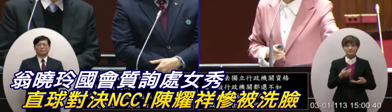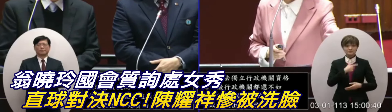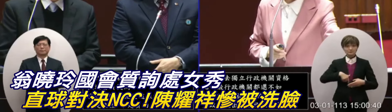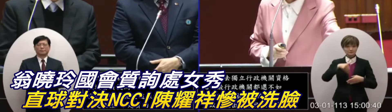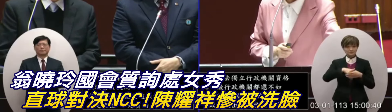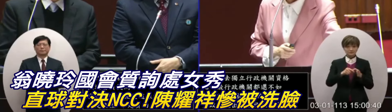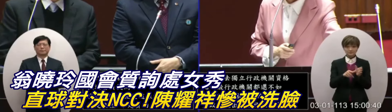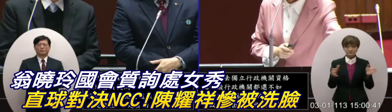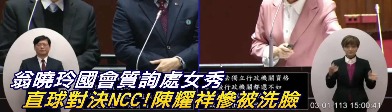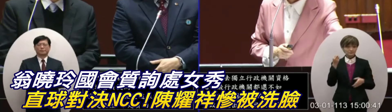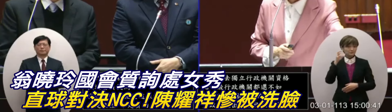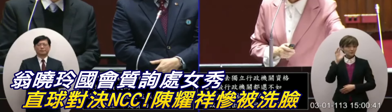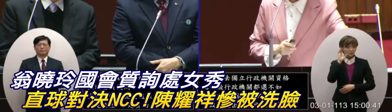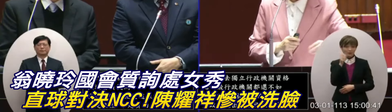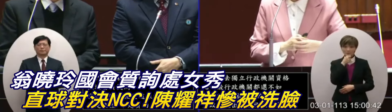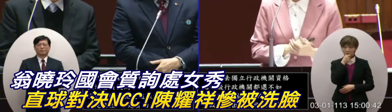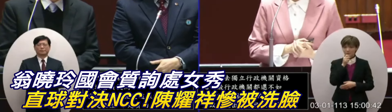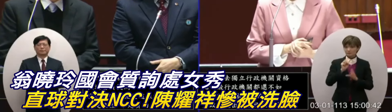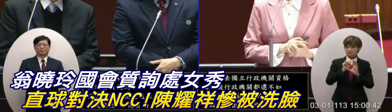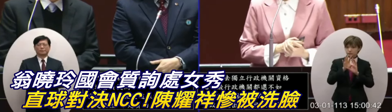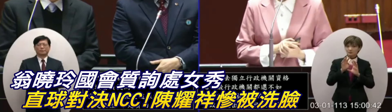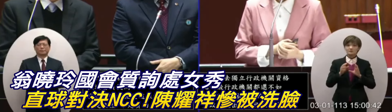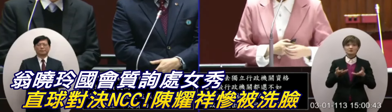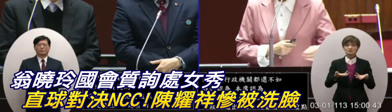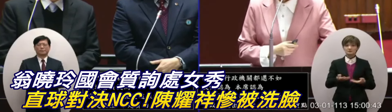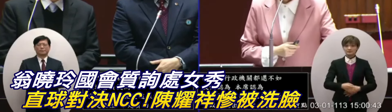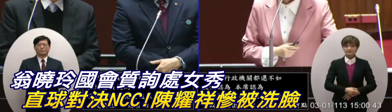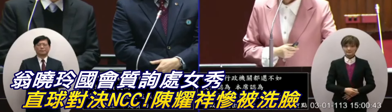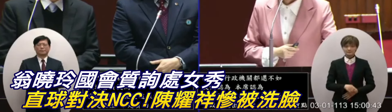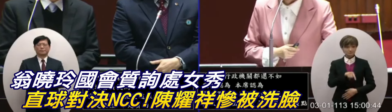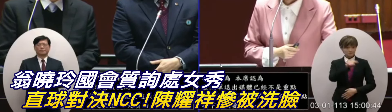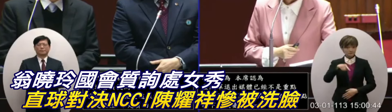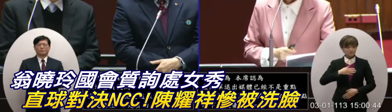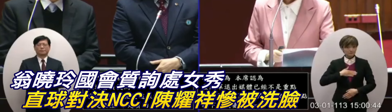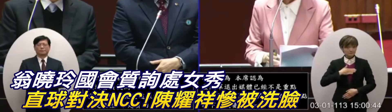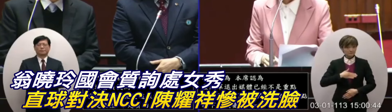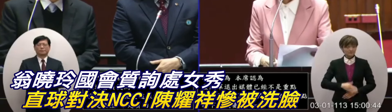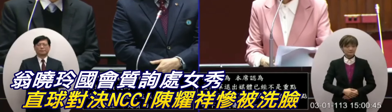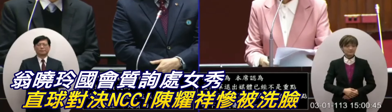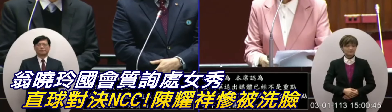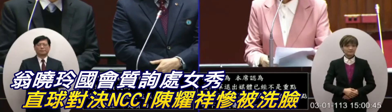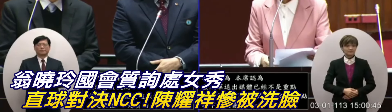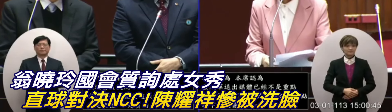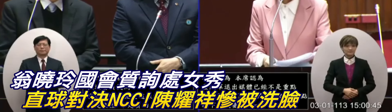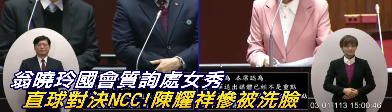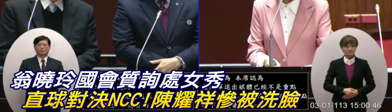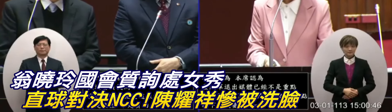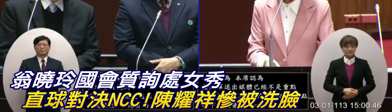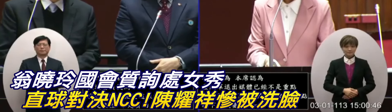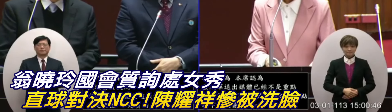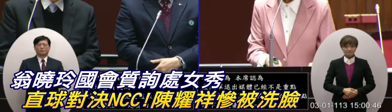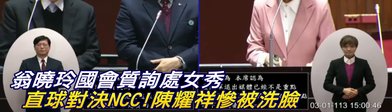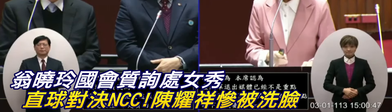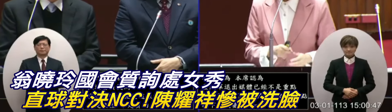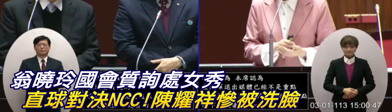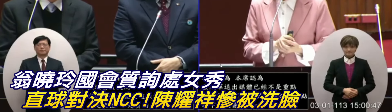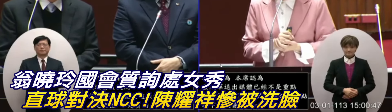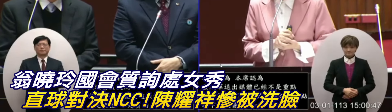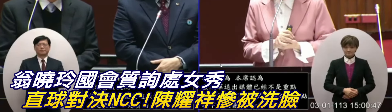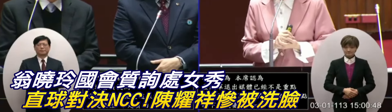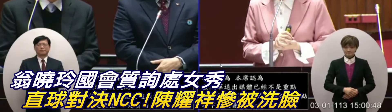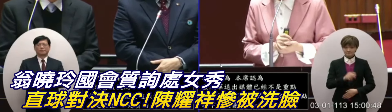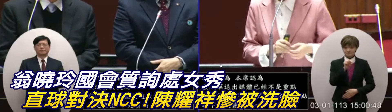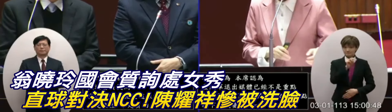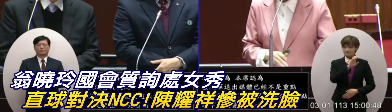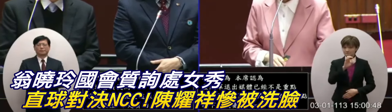间的新闻媒体报道的这个事情大家知道其实这个